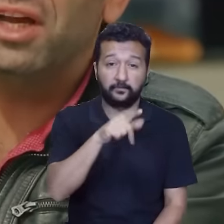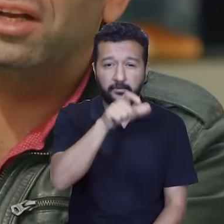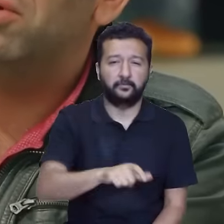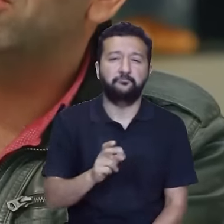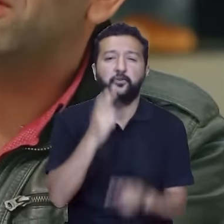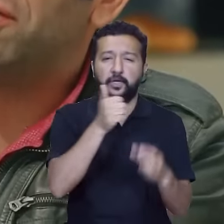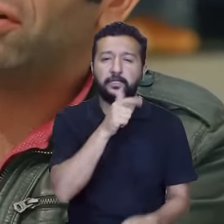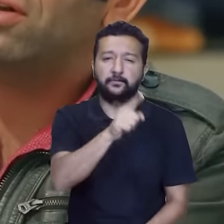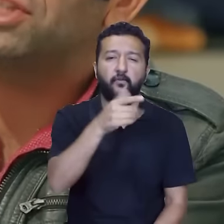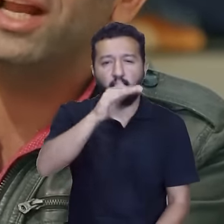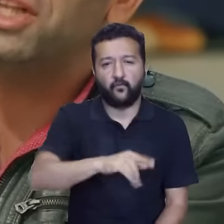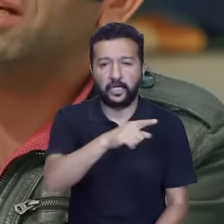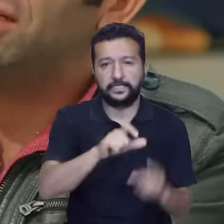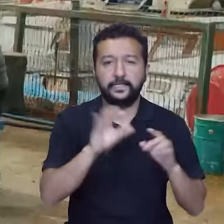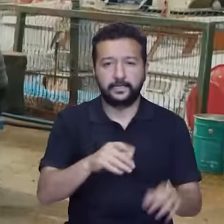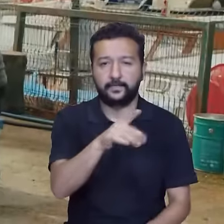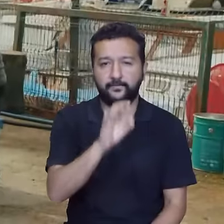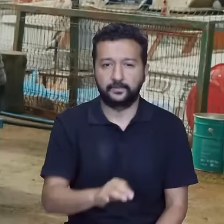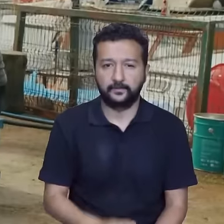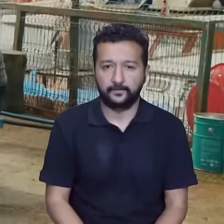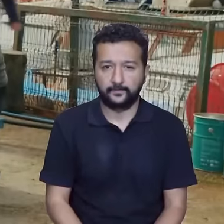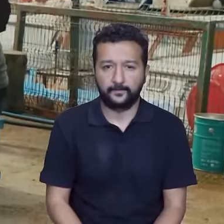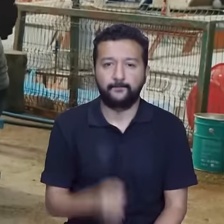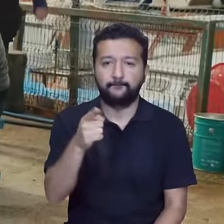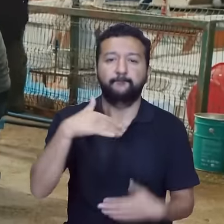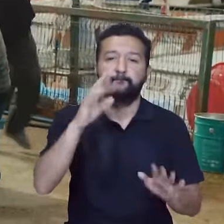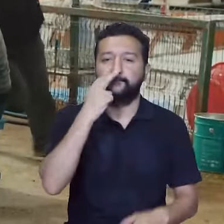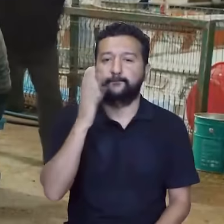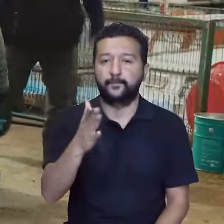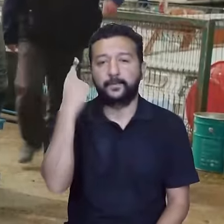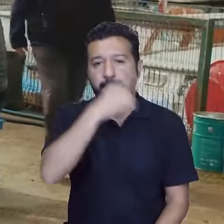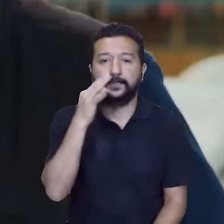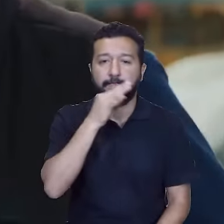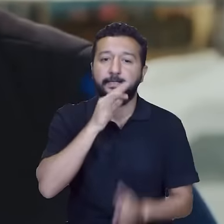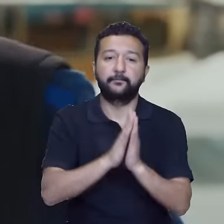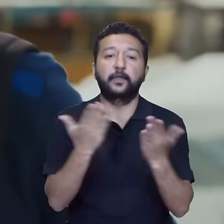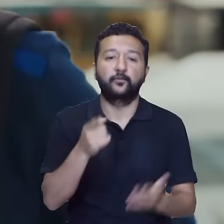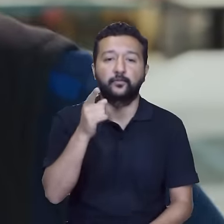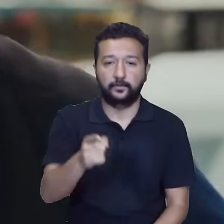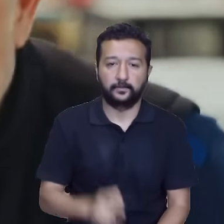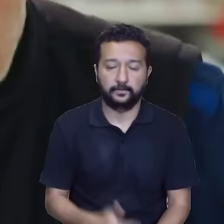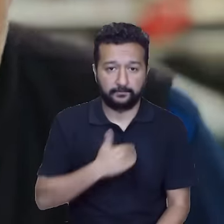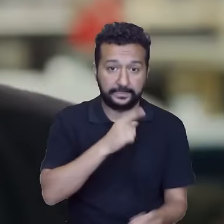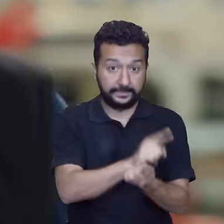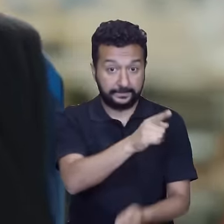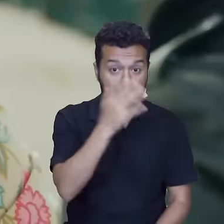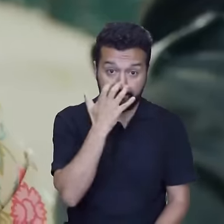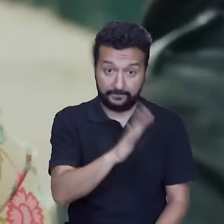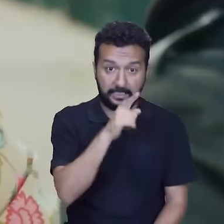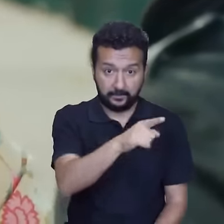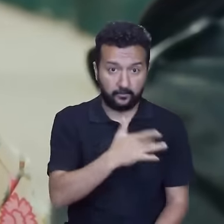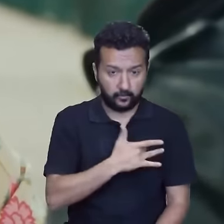gibi gudik bir şey yani böyle. Ufak tefek o Şener. Ha değilmiş ya. Benzetmişim. Pardon. Şimdi ben seni bir